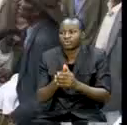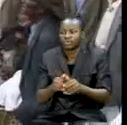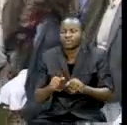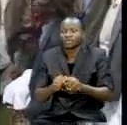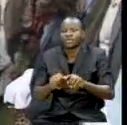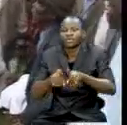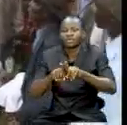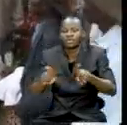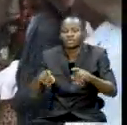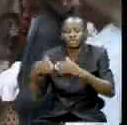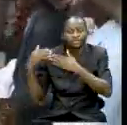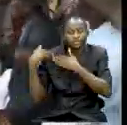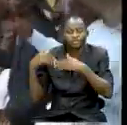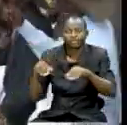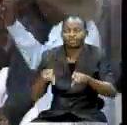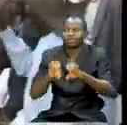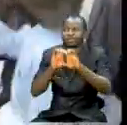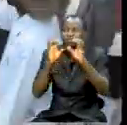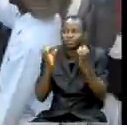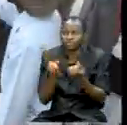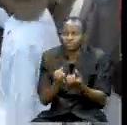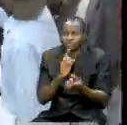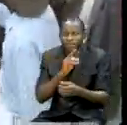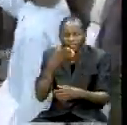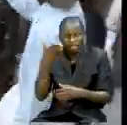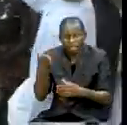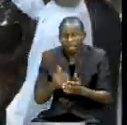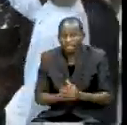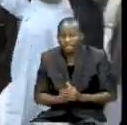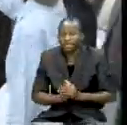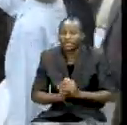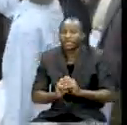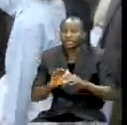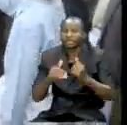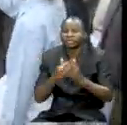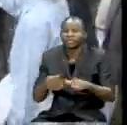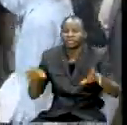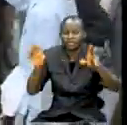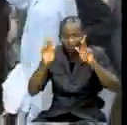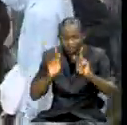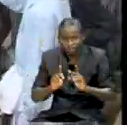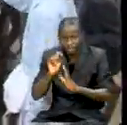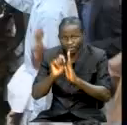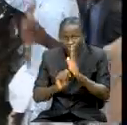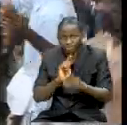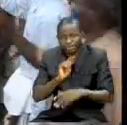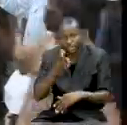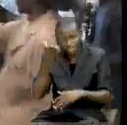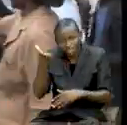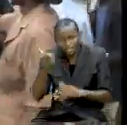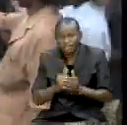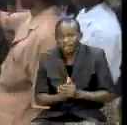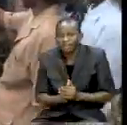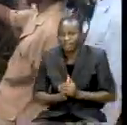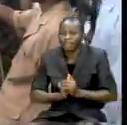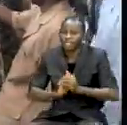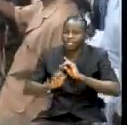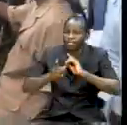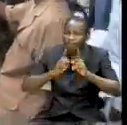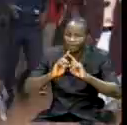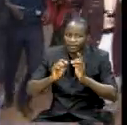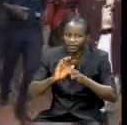chefs coutumiers et chefs de terre qui l'attendent, ainsi que la population, pour un accueil chaleureux et digne de son rang.